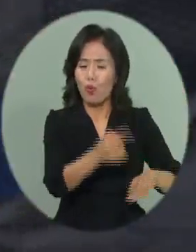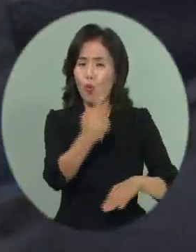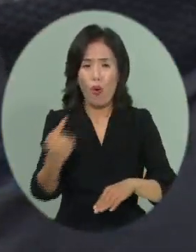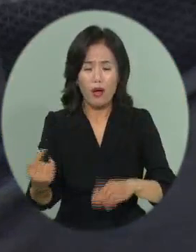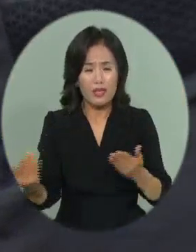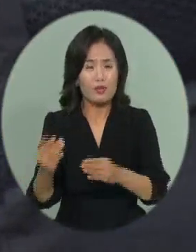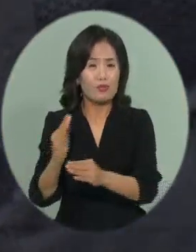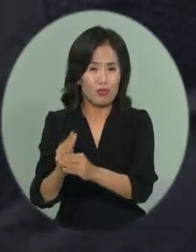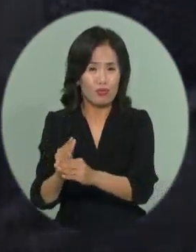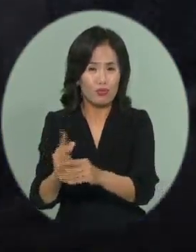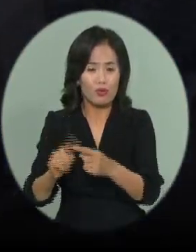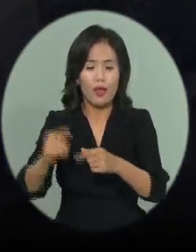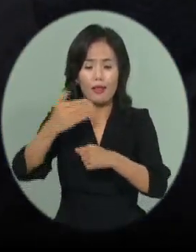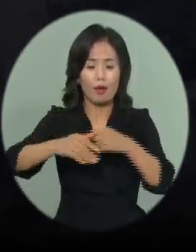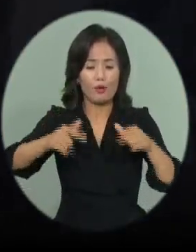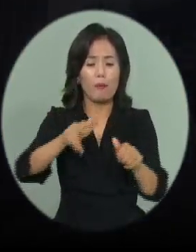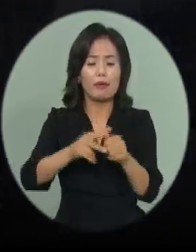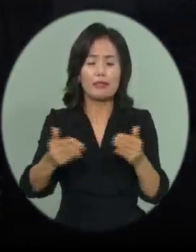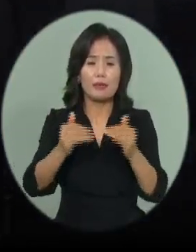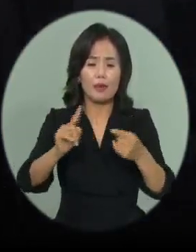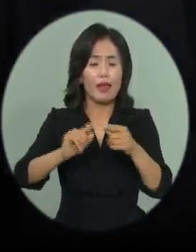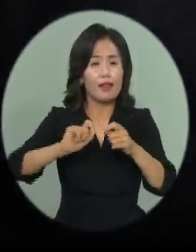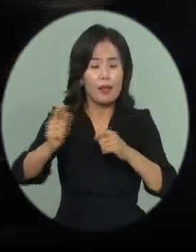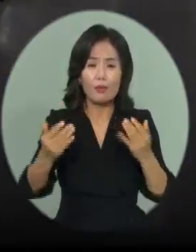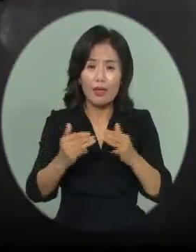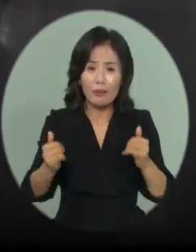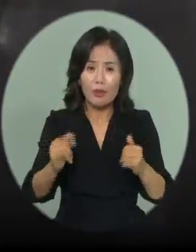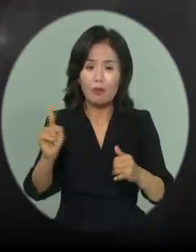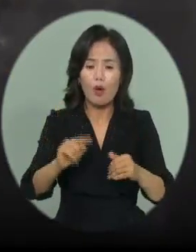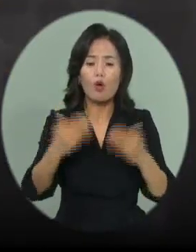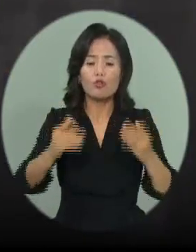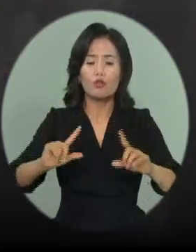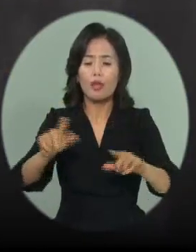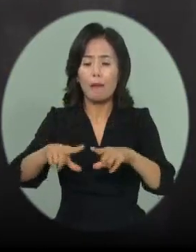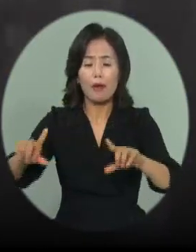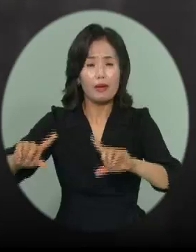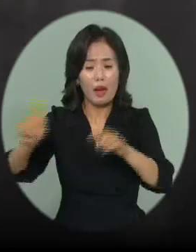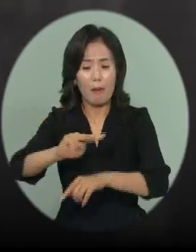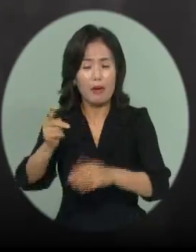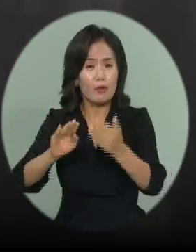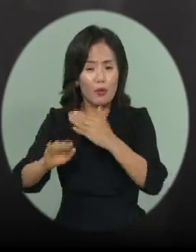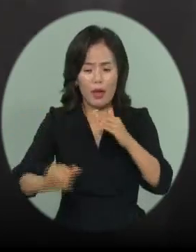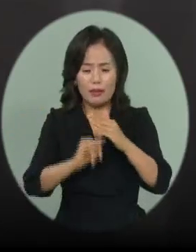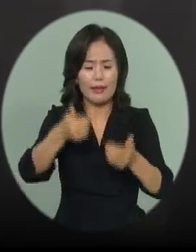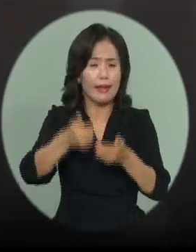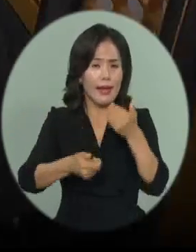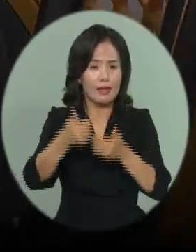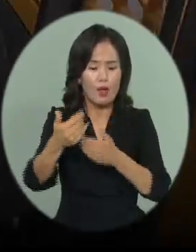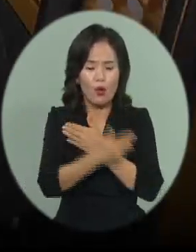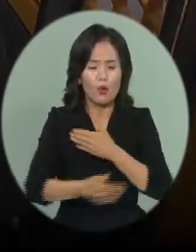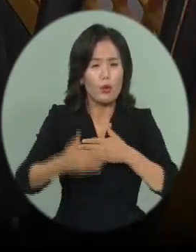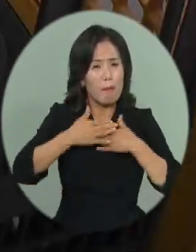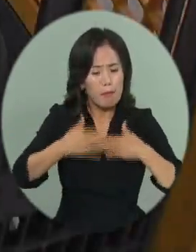되고. 실제로 대구 지역 마트 노동자들의 대다수가 휴업일이 평일로 변경된 이후 가정 내 갈등과